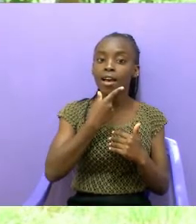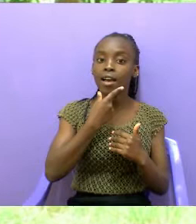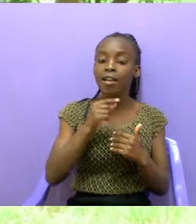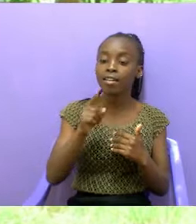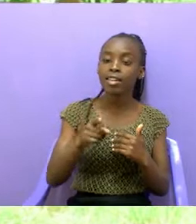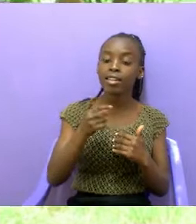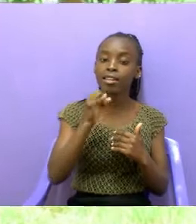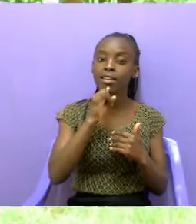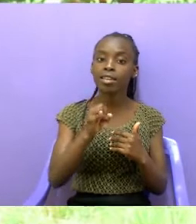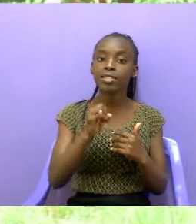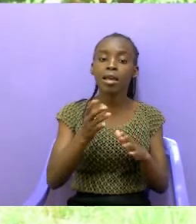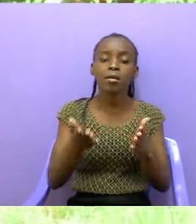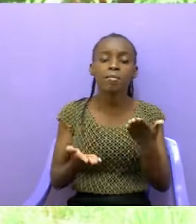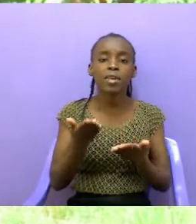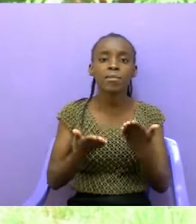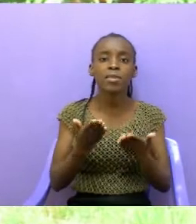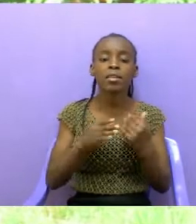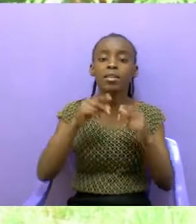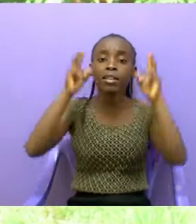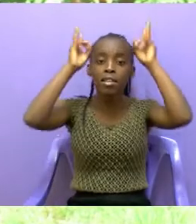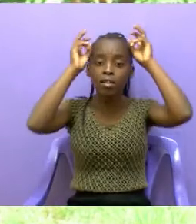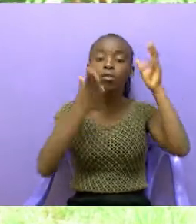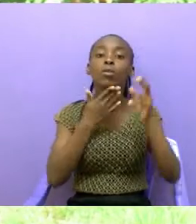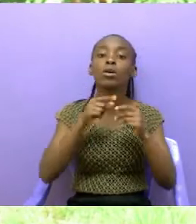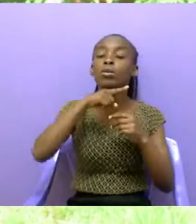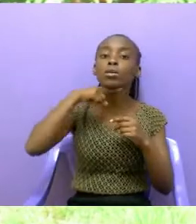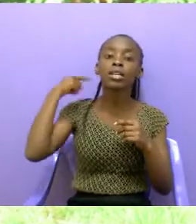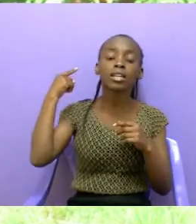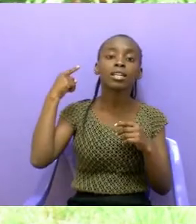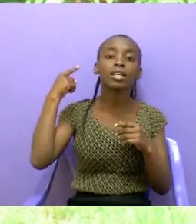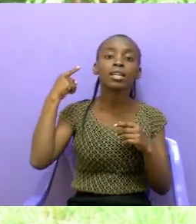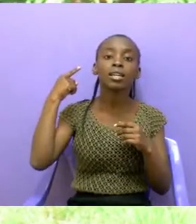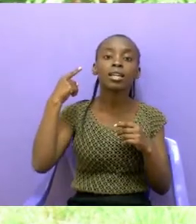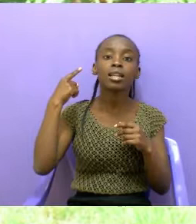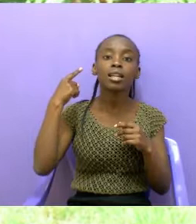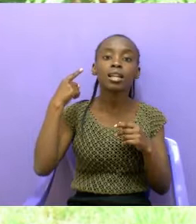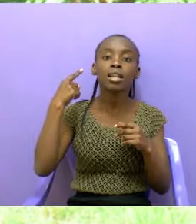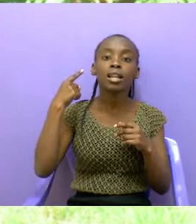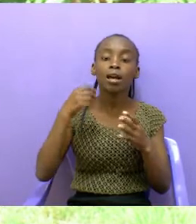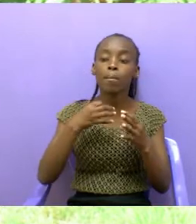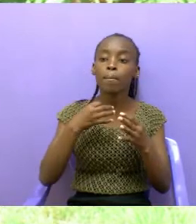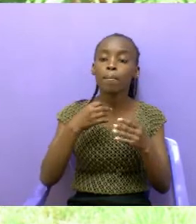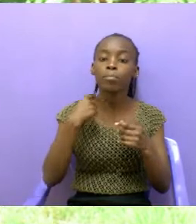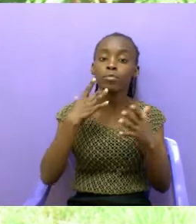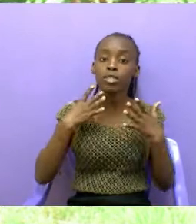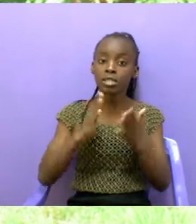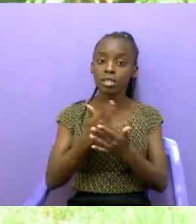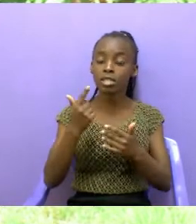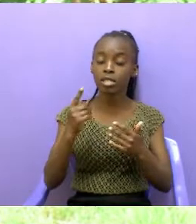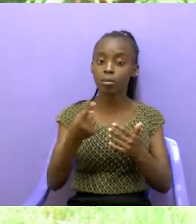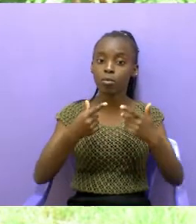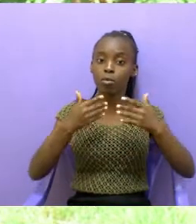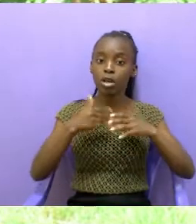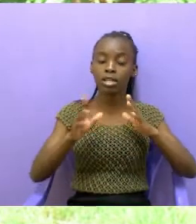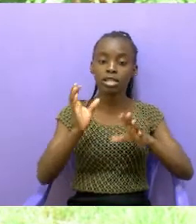akitaka kuua muumini kanisani, anamweka wadui katikati yake na pastor. Number two, anamutenga na waumini